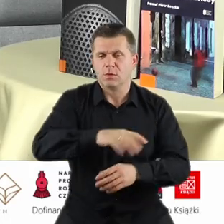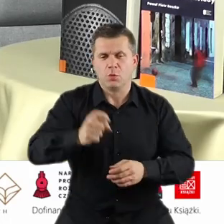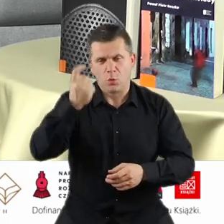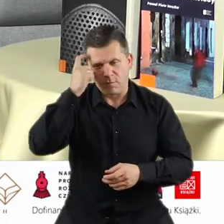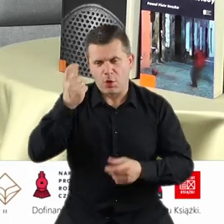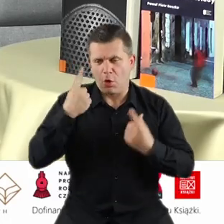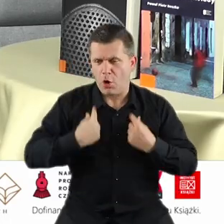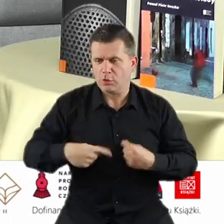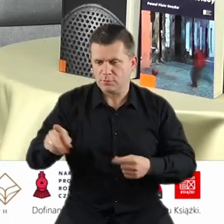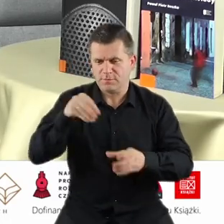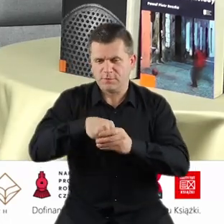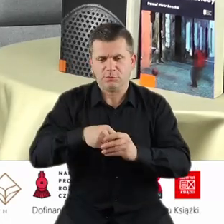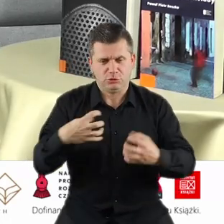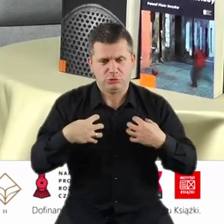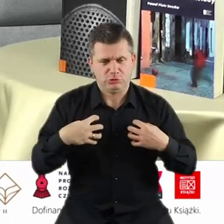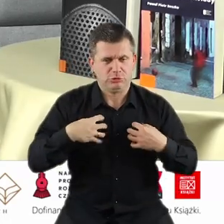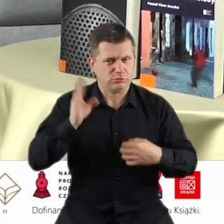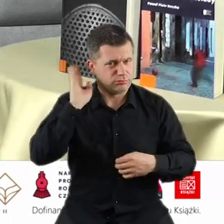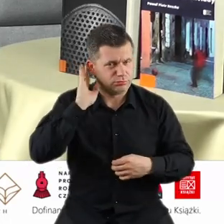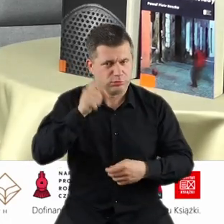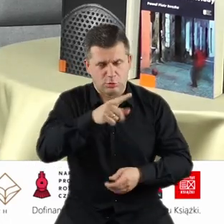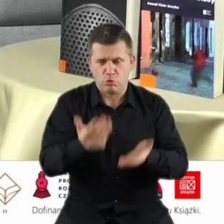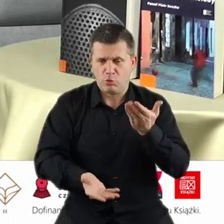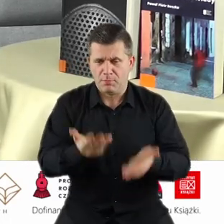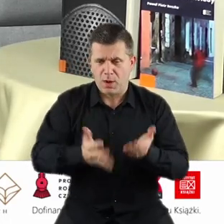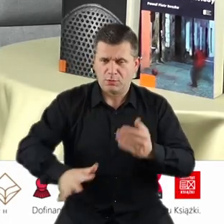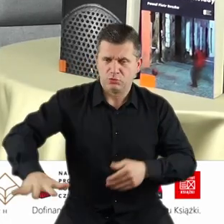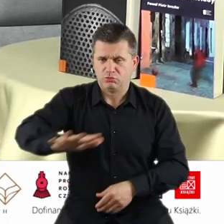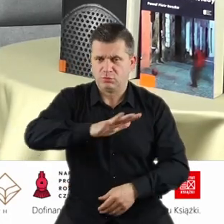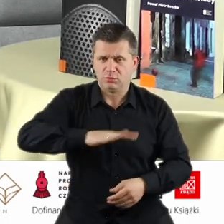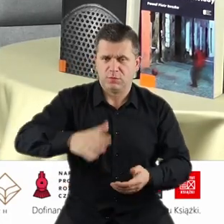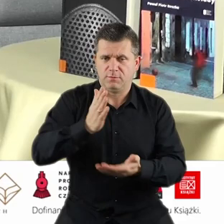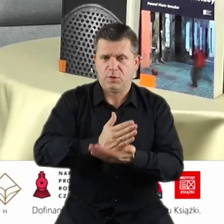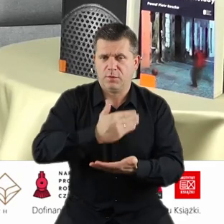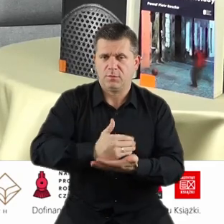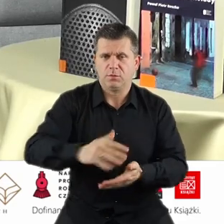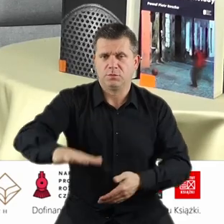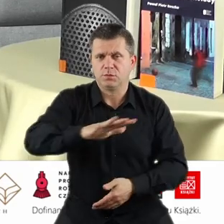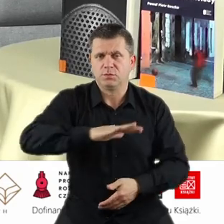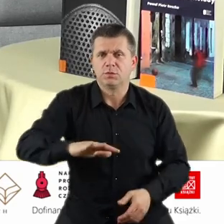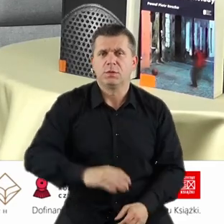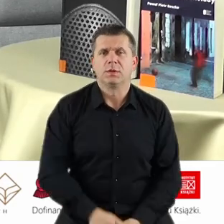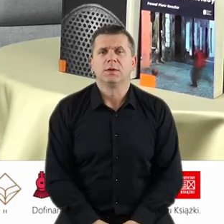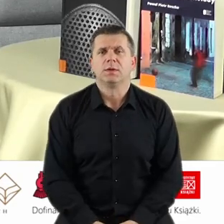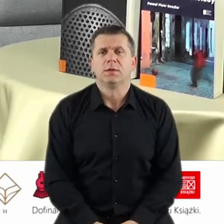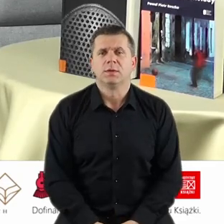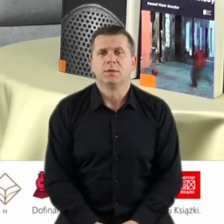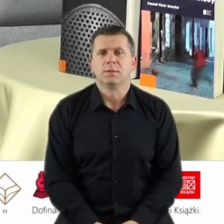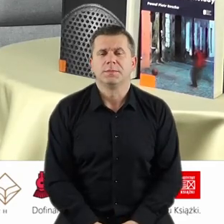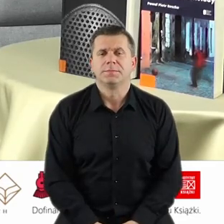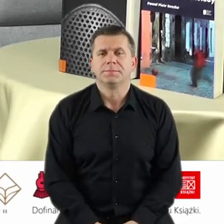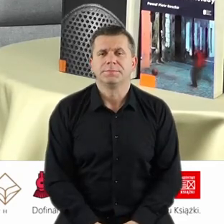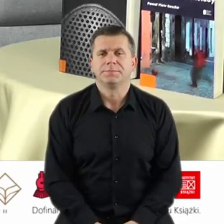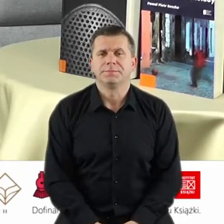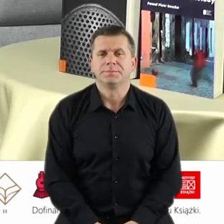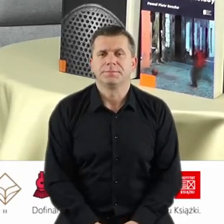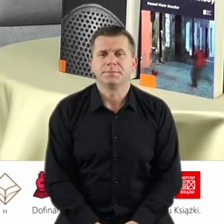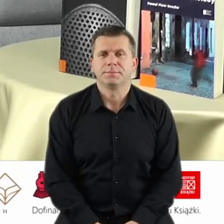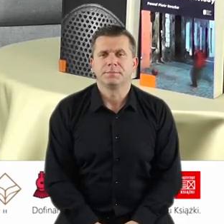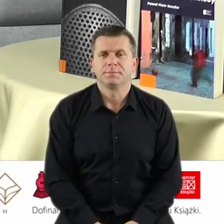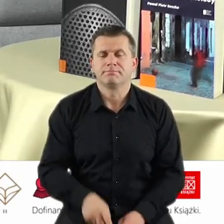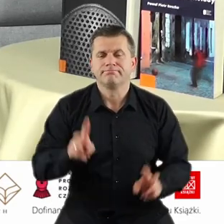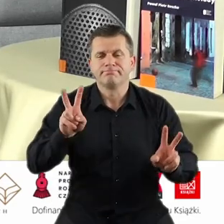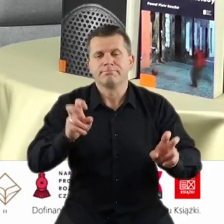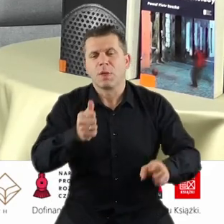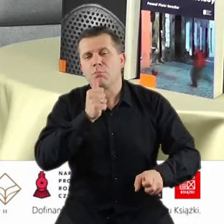większość bohaterów z tych tekstów żyje na Lubelszczyźnie, więc jakby takie te wnioski, które pani wspomniała, w jakiś sposób są nieuniknione, ale nie